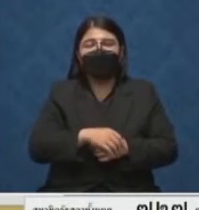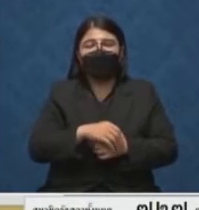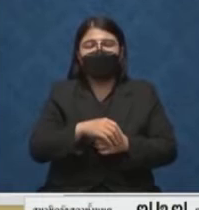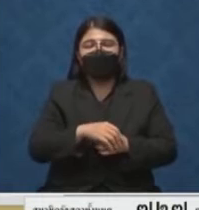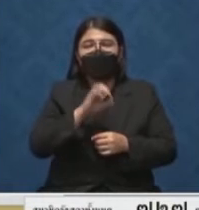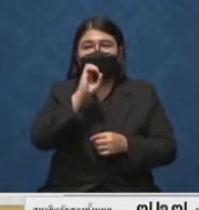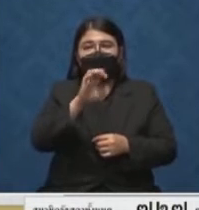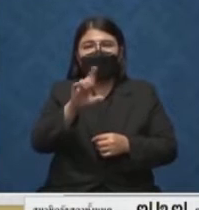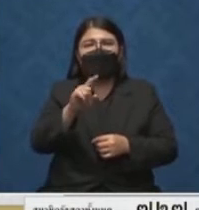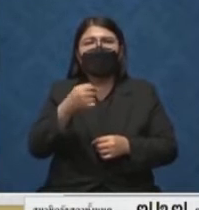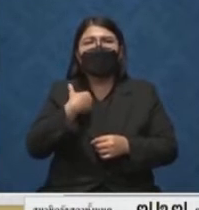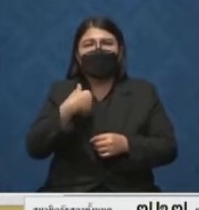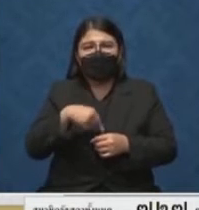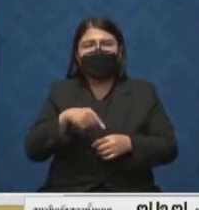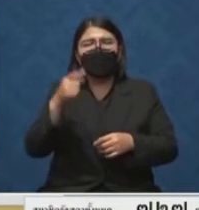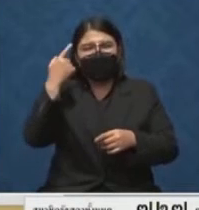ผมเห็นชอบ